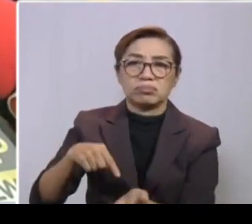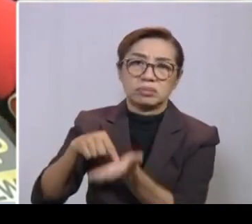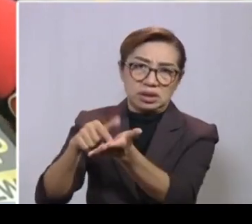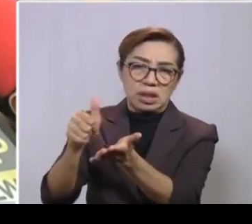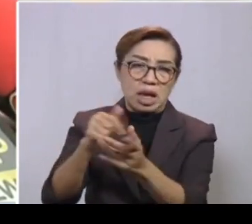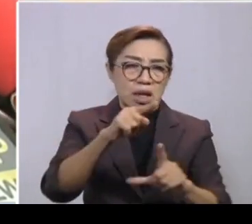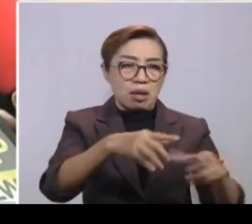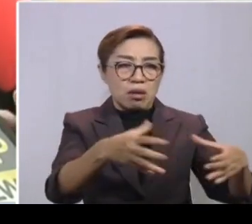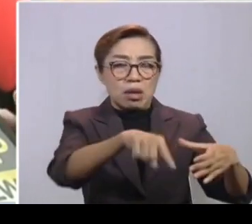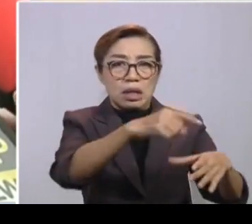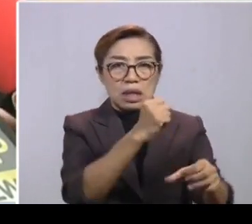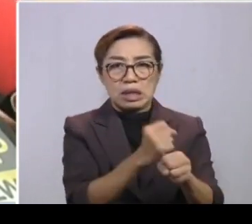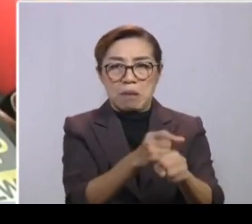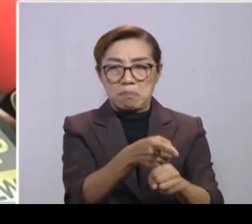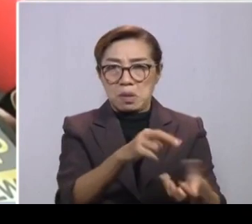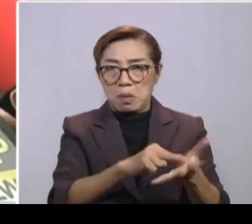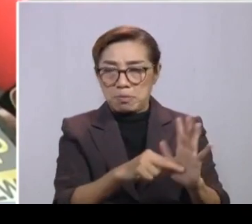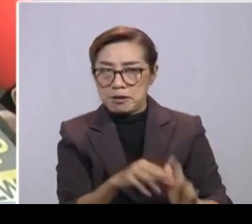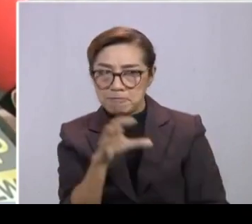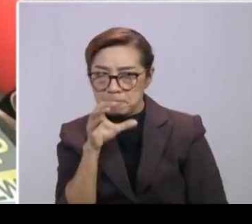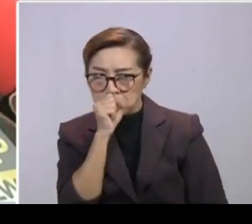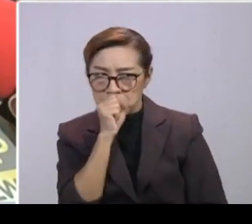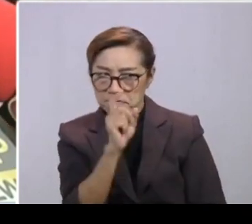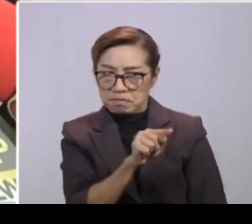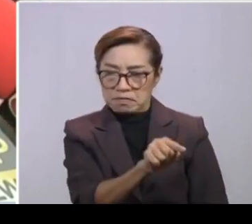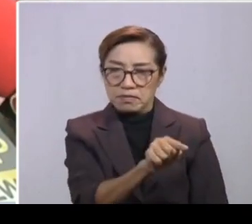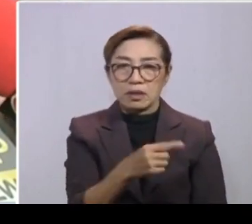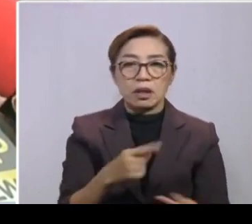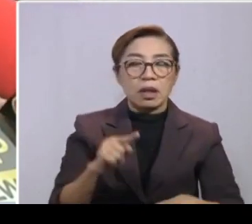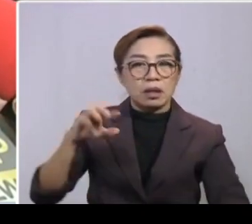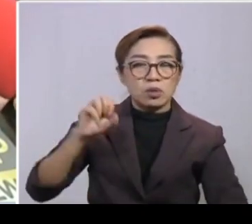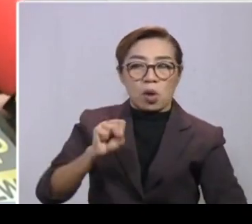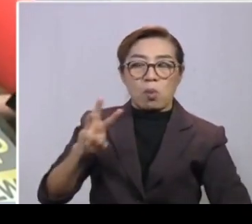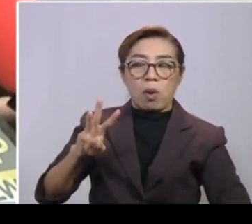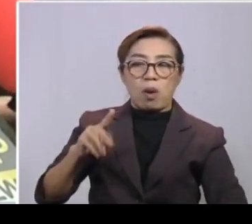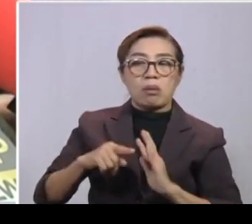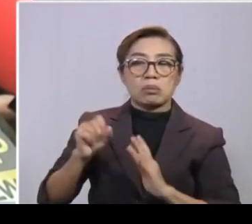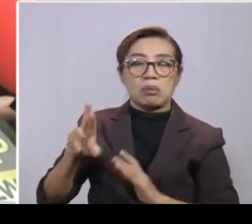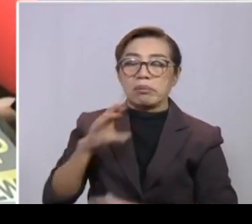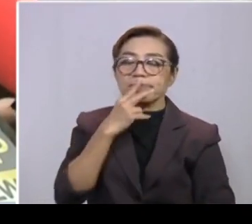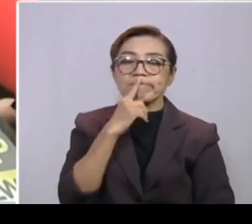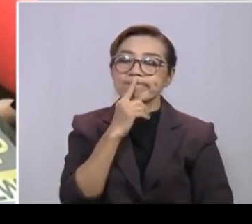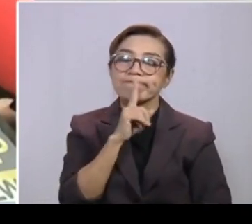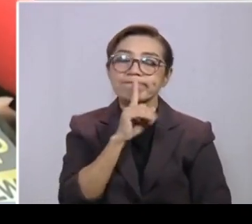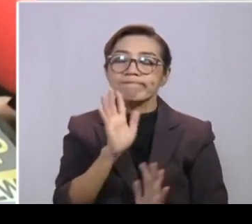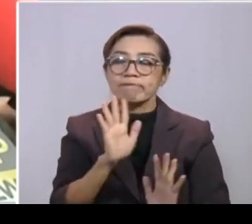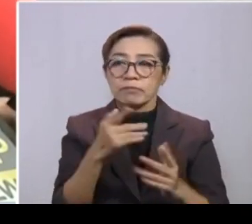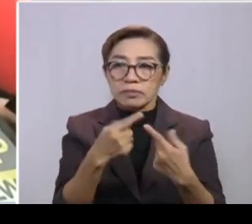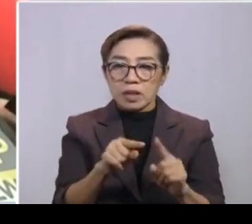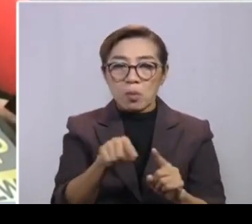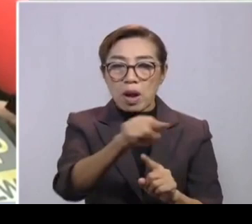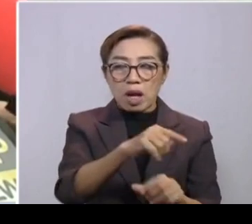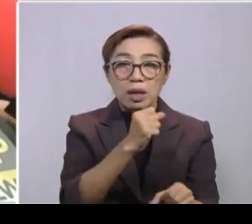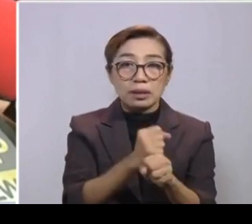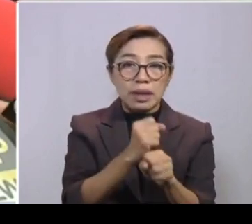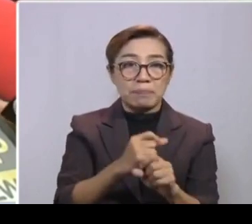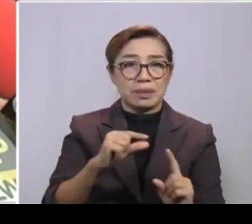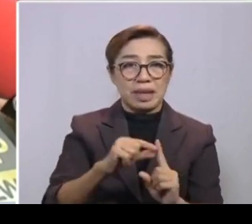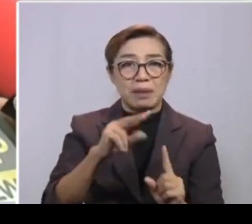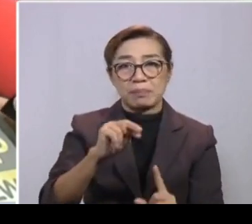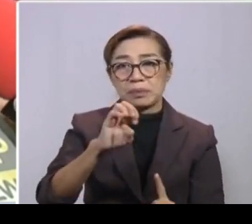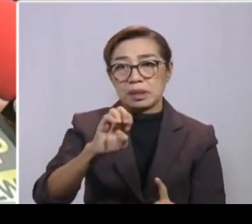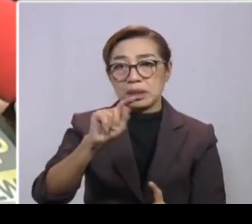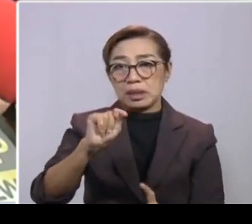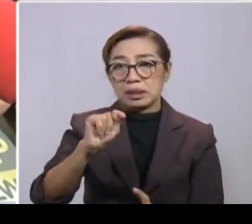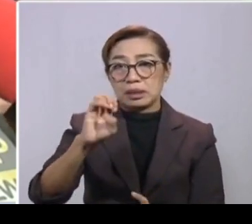ก็ถือว่าเป็นนิติกรรมอำพรางหรือไม่คุณเสรียังปฏิเสธที่จะให้ความเห็นค่ะเพียงแต่บอกว่านิติกรรมอำพรางเป็นเรื่องกฎ